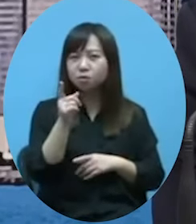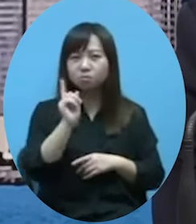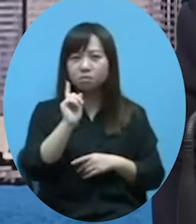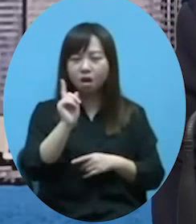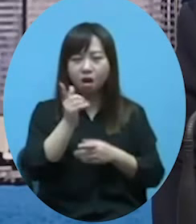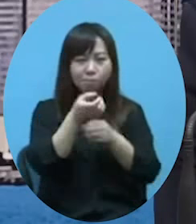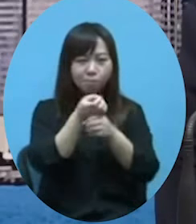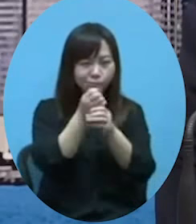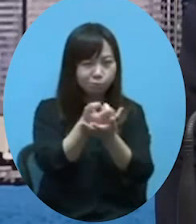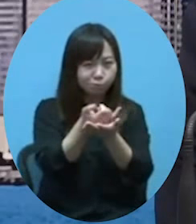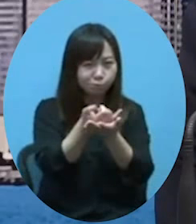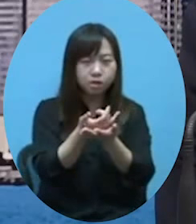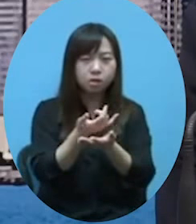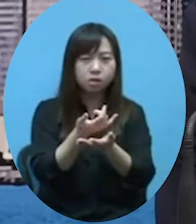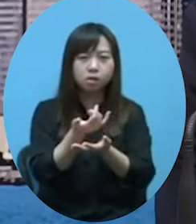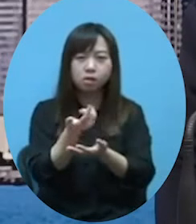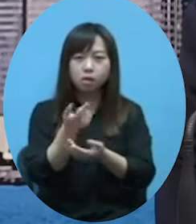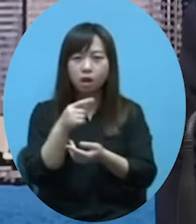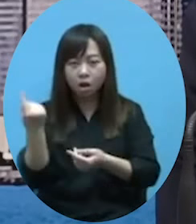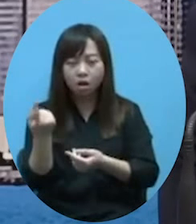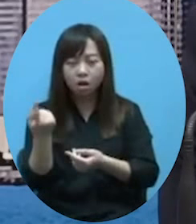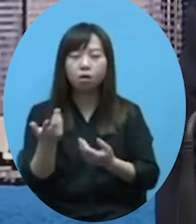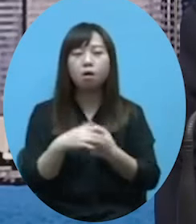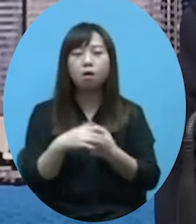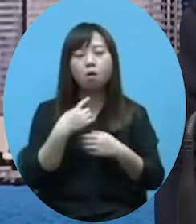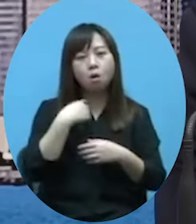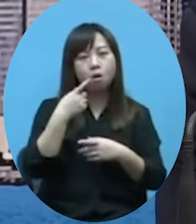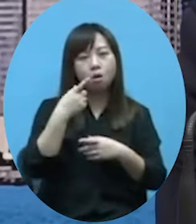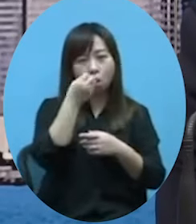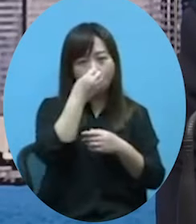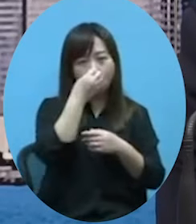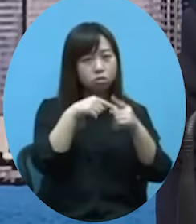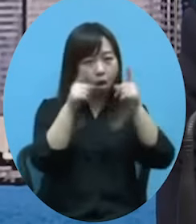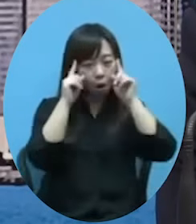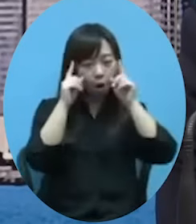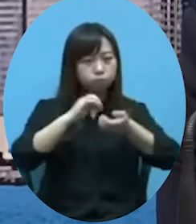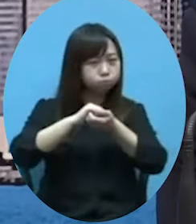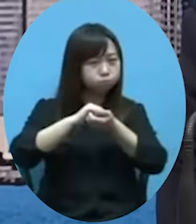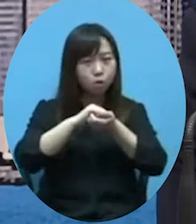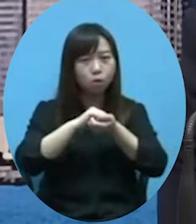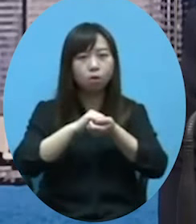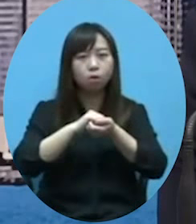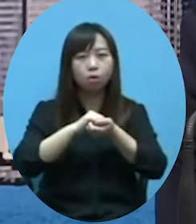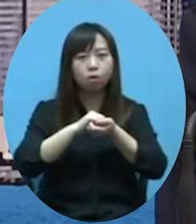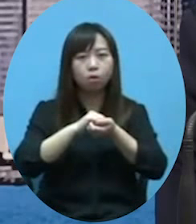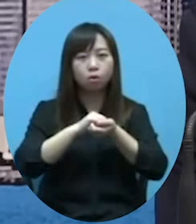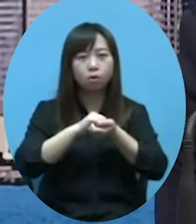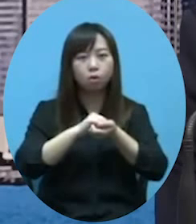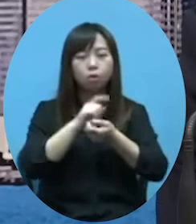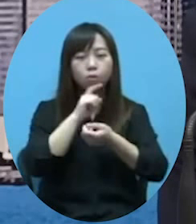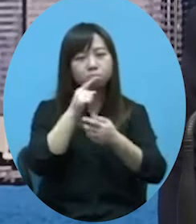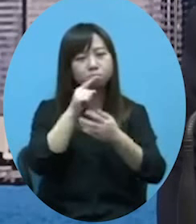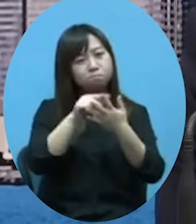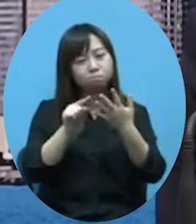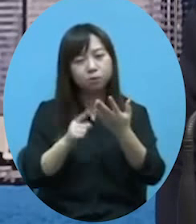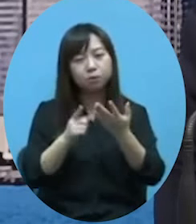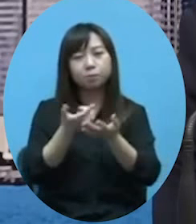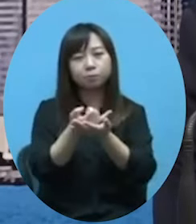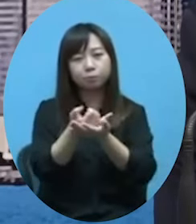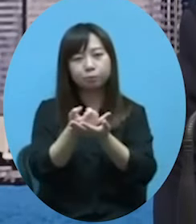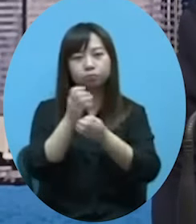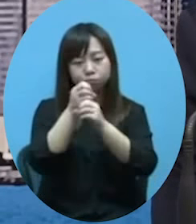測試呢其實據我所知呢我們香港和香港大學合作呢他們會做幾個測試的第一個呢